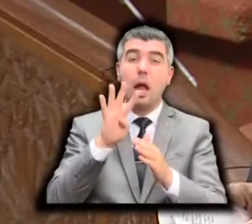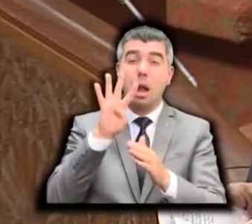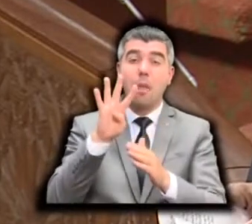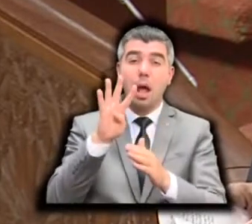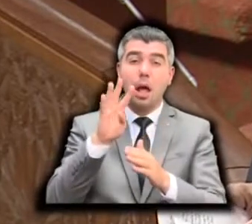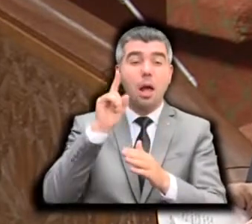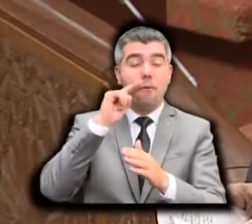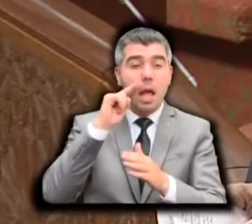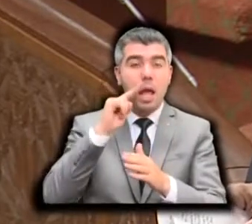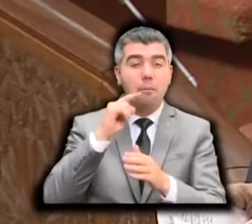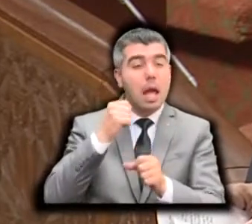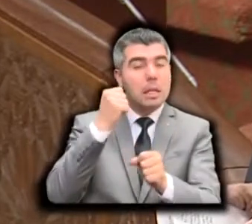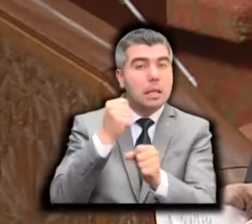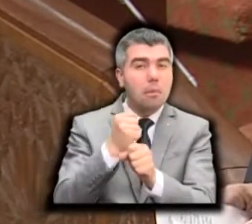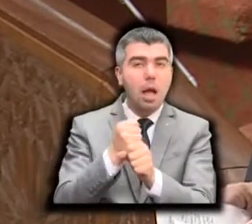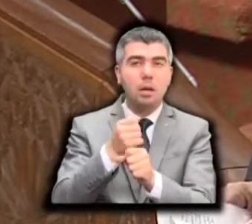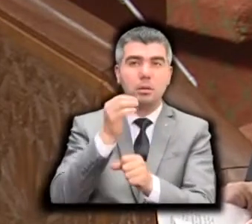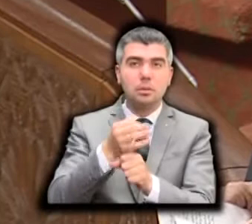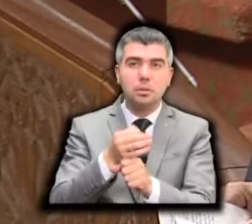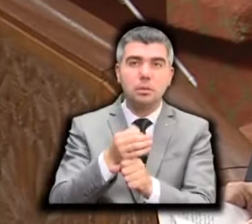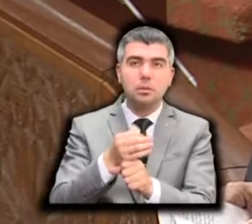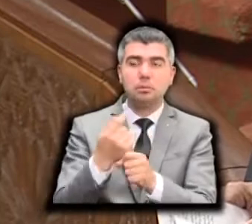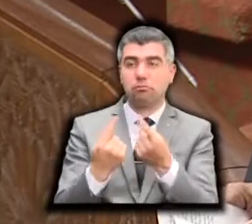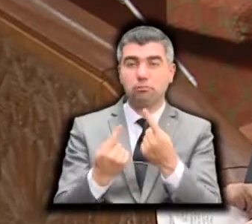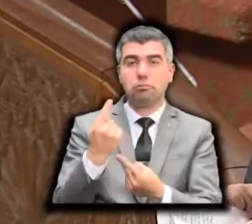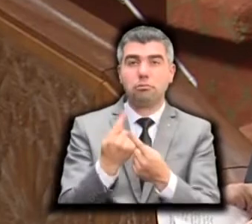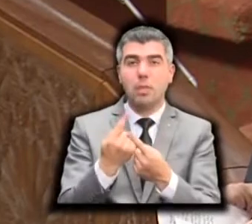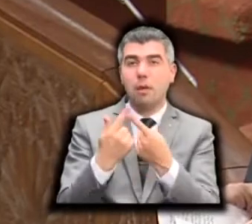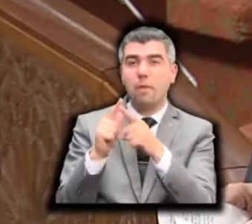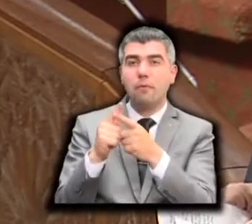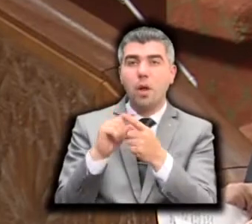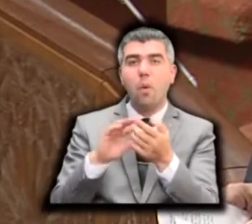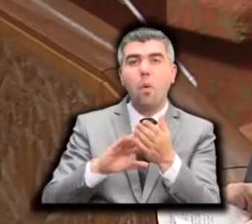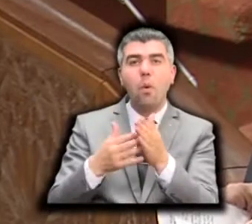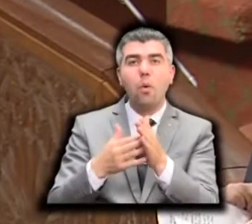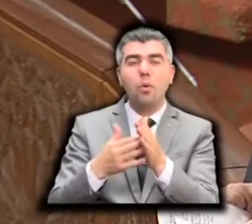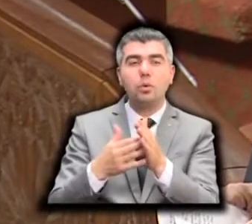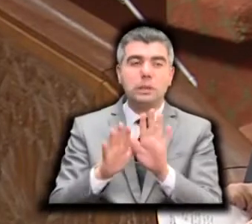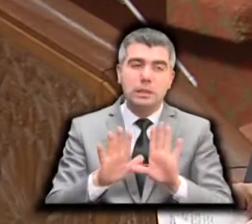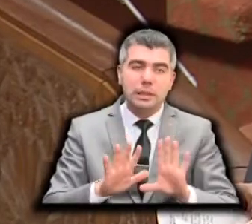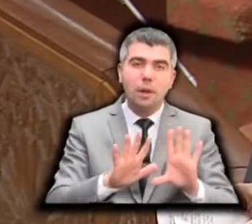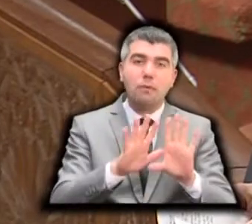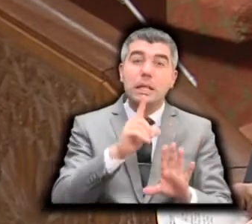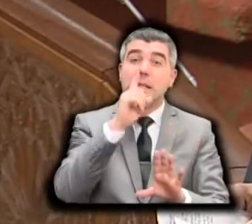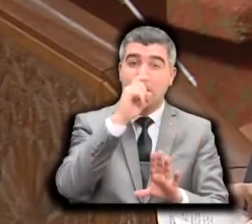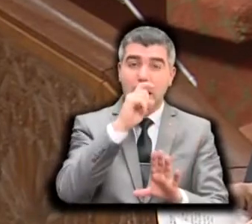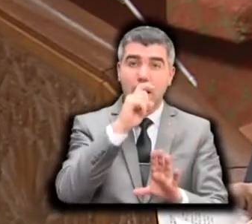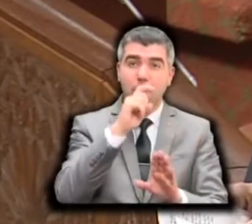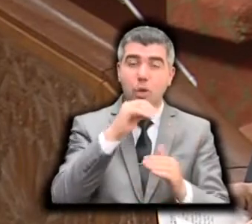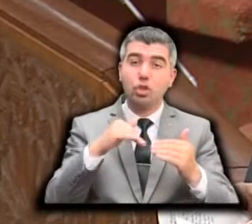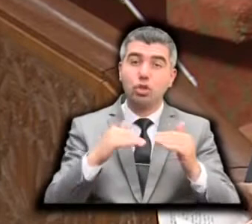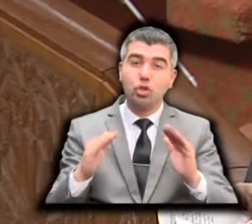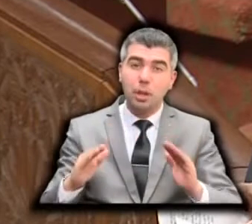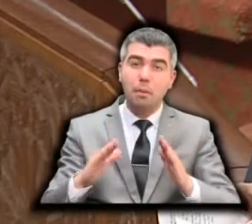ديال الاشتغال، 4 الايام ديال الاشتغال، واضطررنا ان ناتي بالاليات من مختلف الاقاليم، وداك الشيء صعيب لانه ما تتكونش